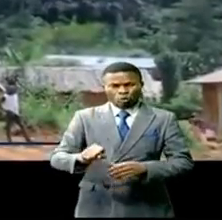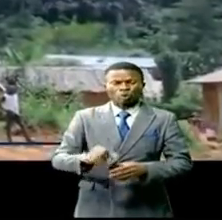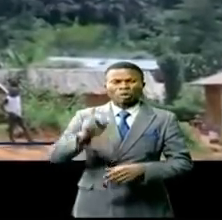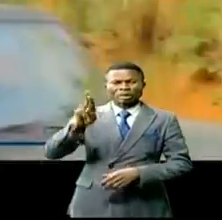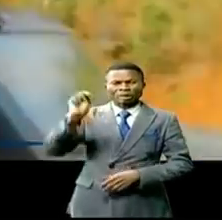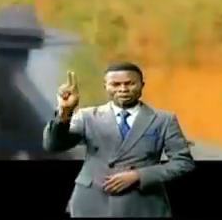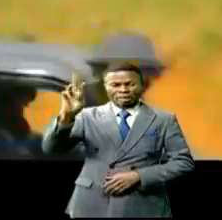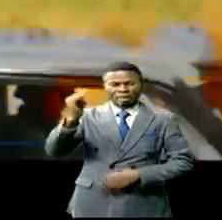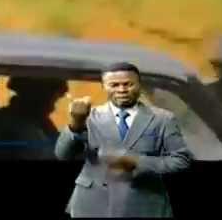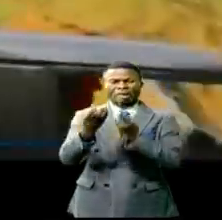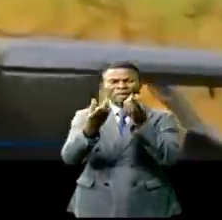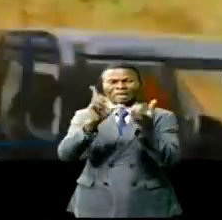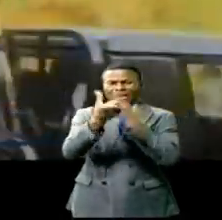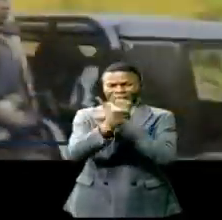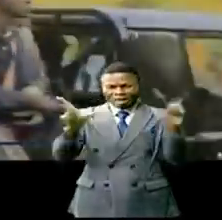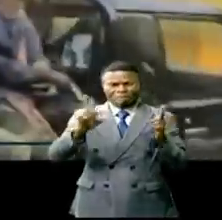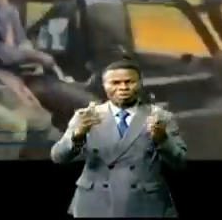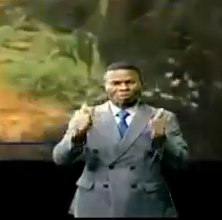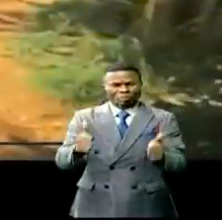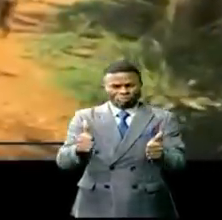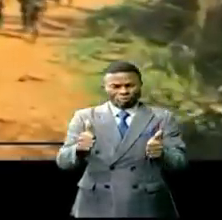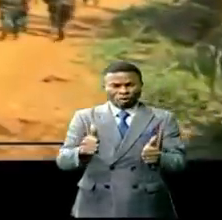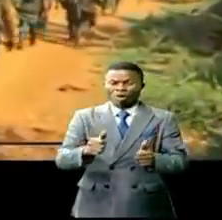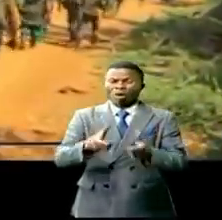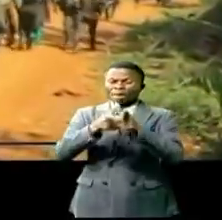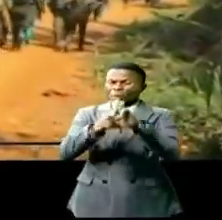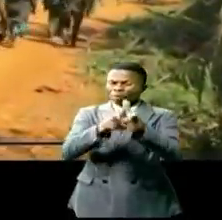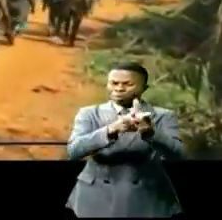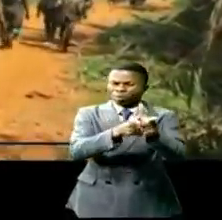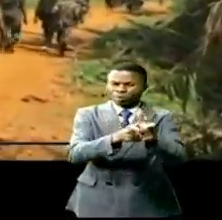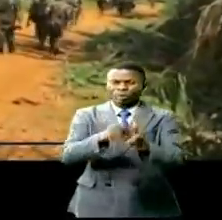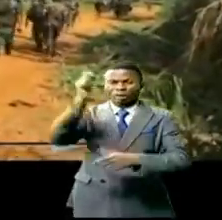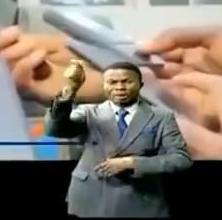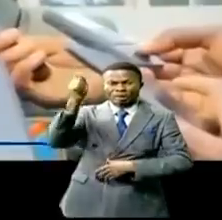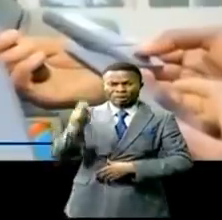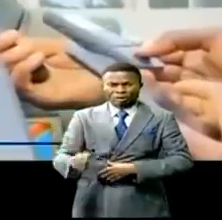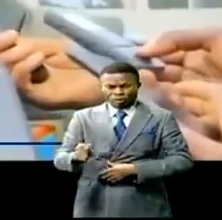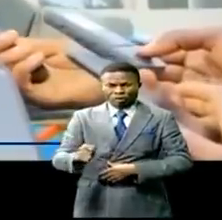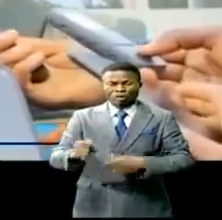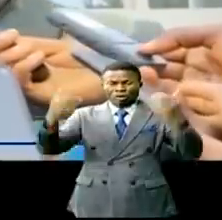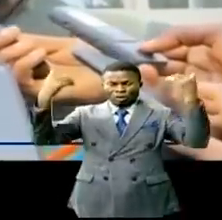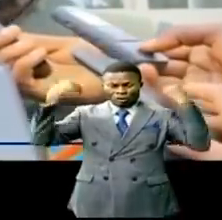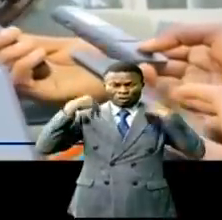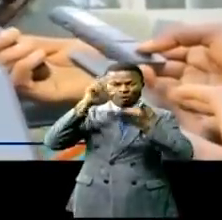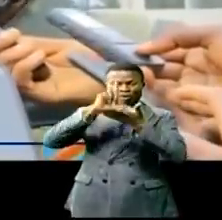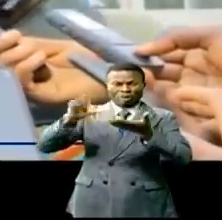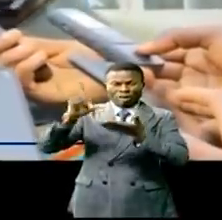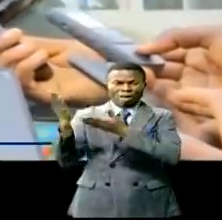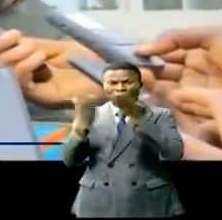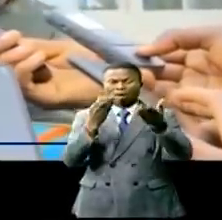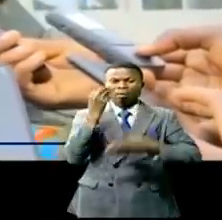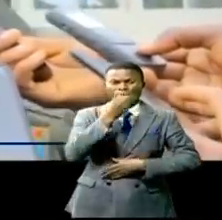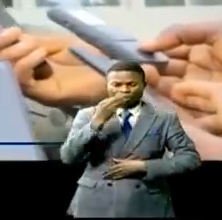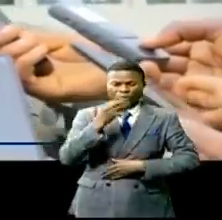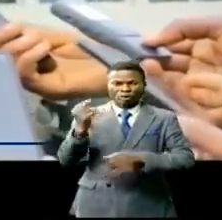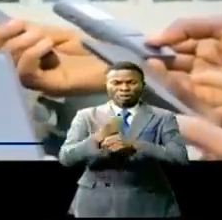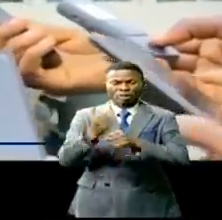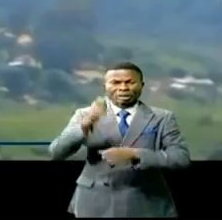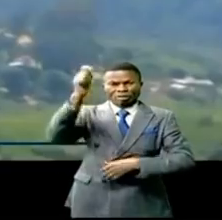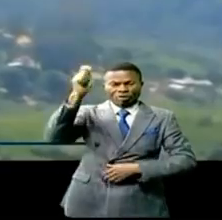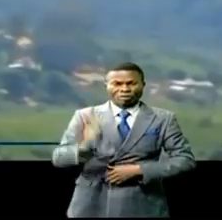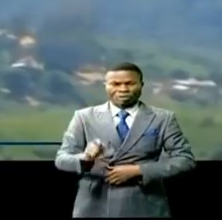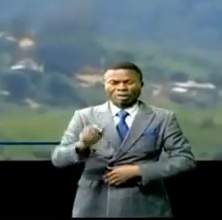rendu possible grâce à la puissance du fait de l'armée loyaliste souligne le tonnage longo porte-parole des opérations militaires en